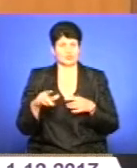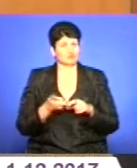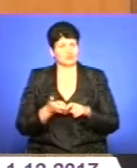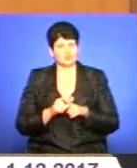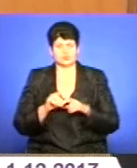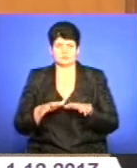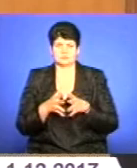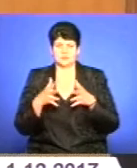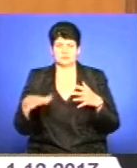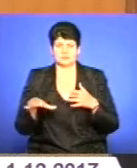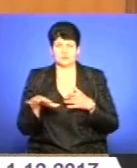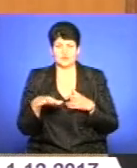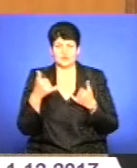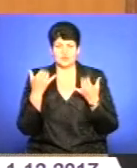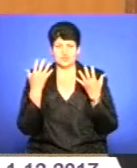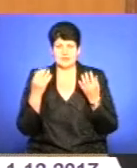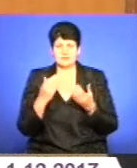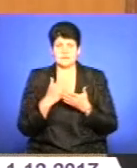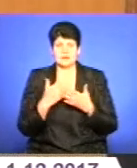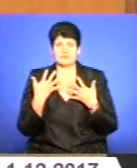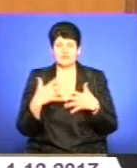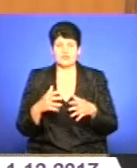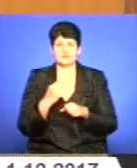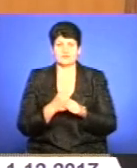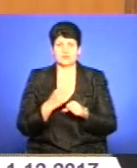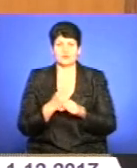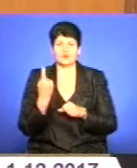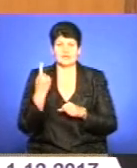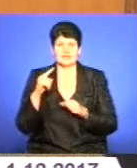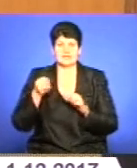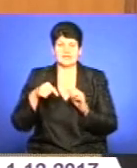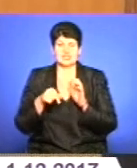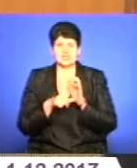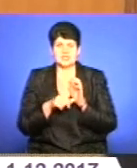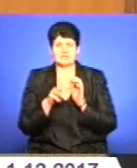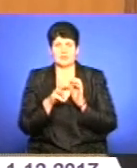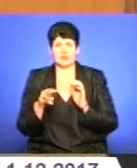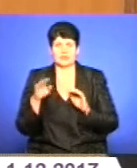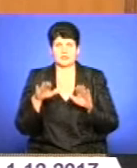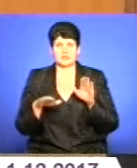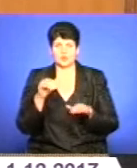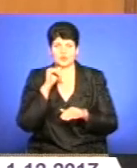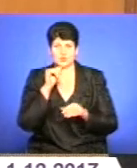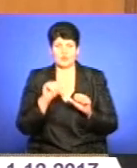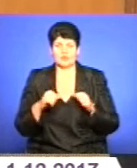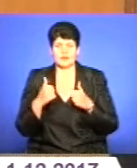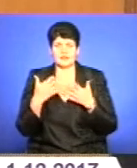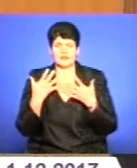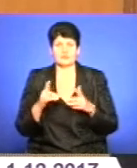збільшено в поточному році, і на сьогоднішній день ми маємо вже вироблено 1,6 мільйона тонн цукрового буряка,